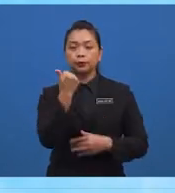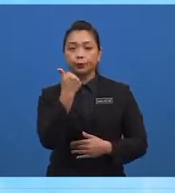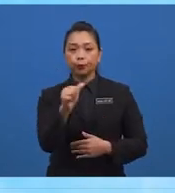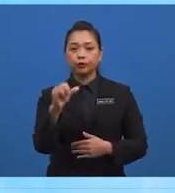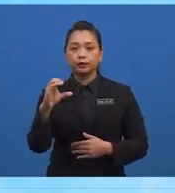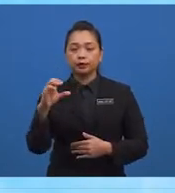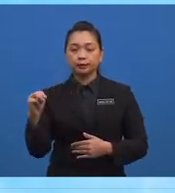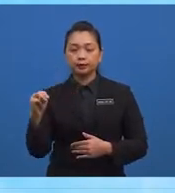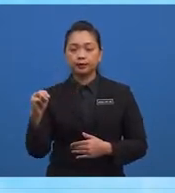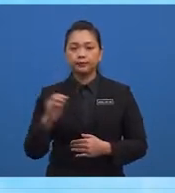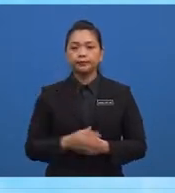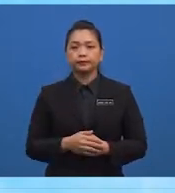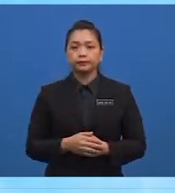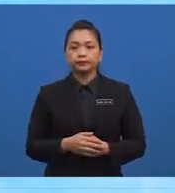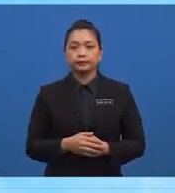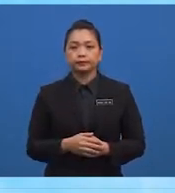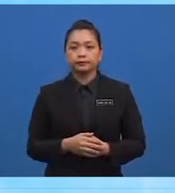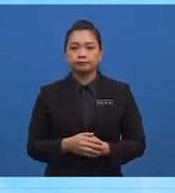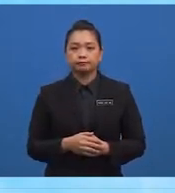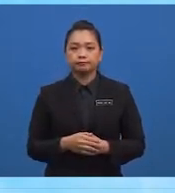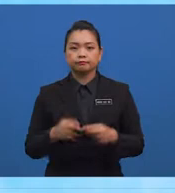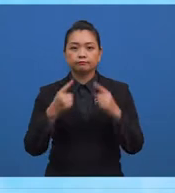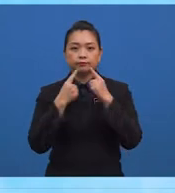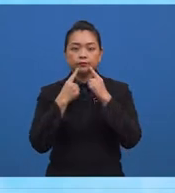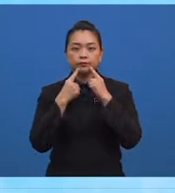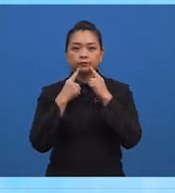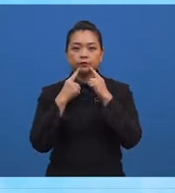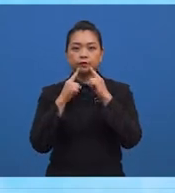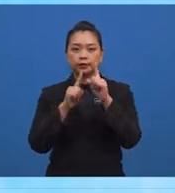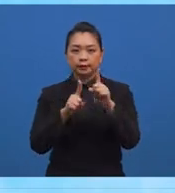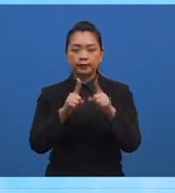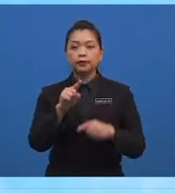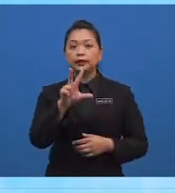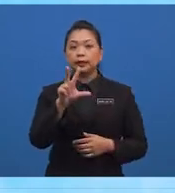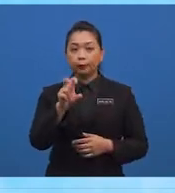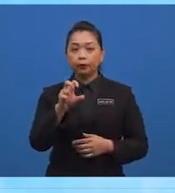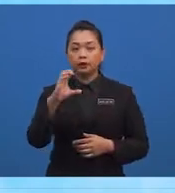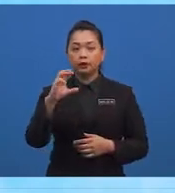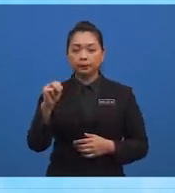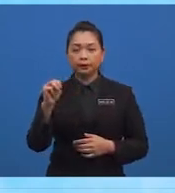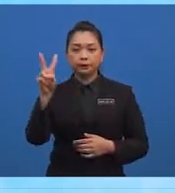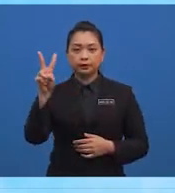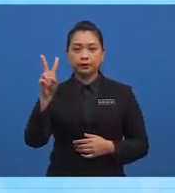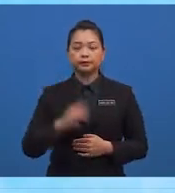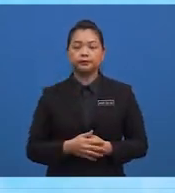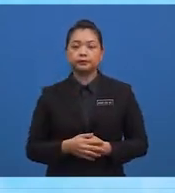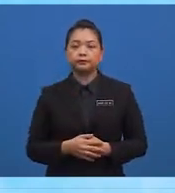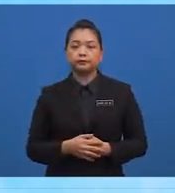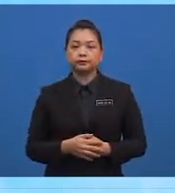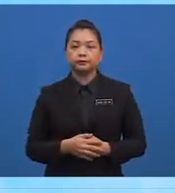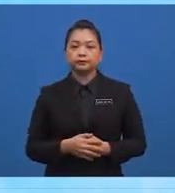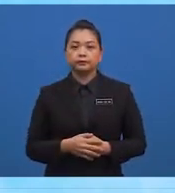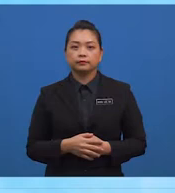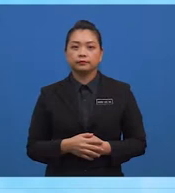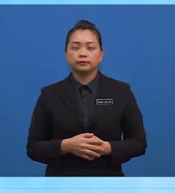darab 10 cm. Jawapannya 30 cm persegi.